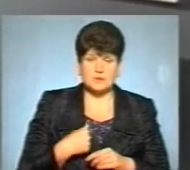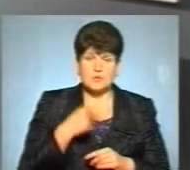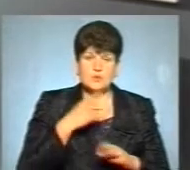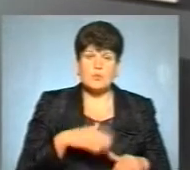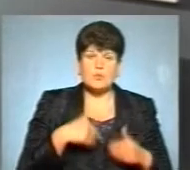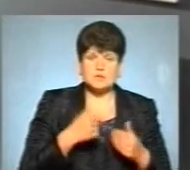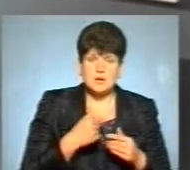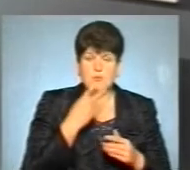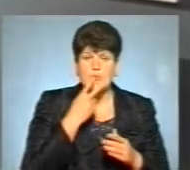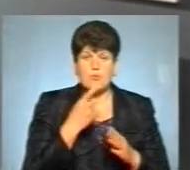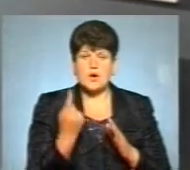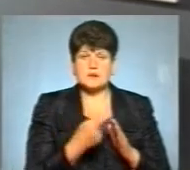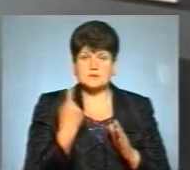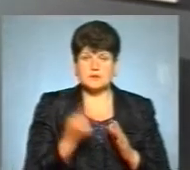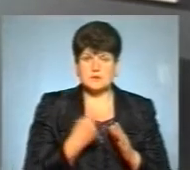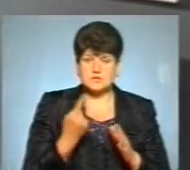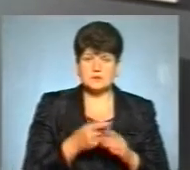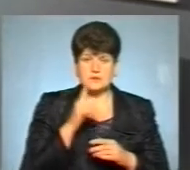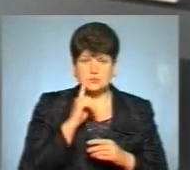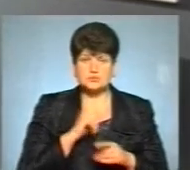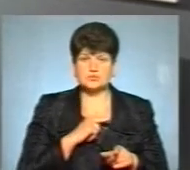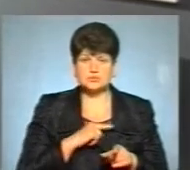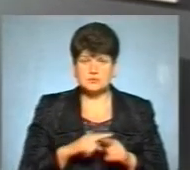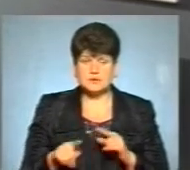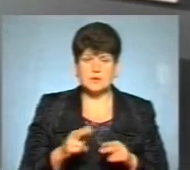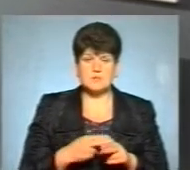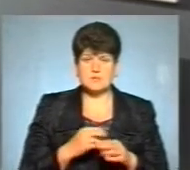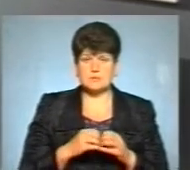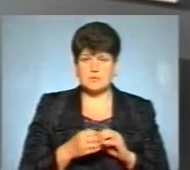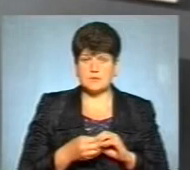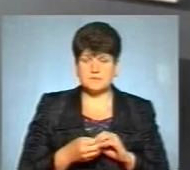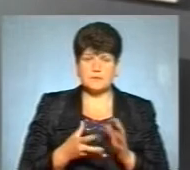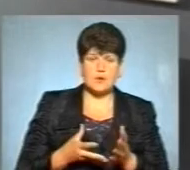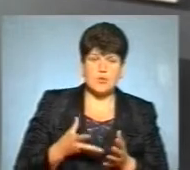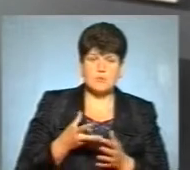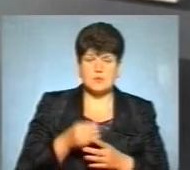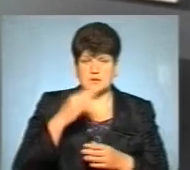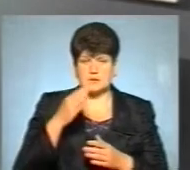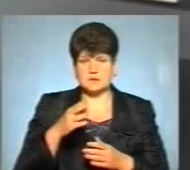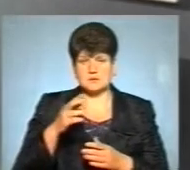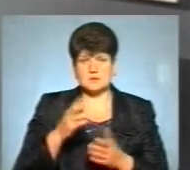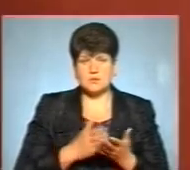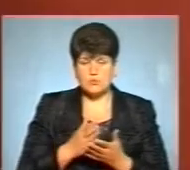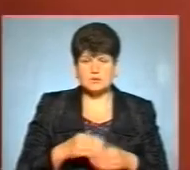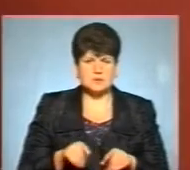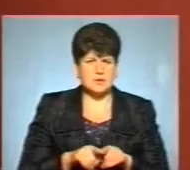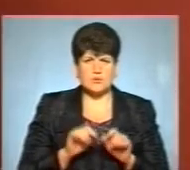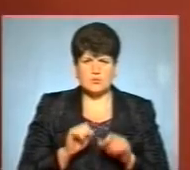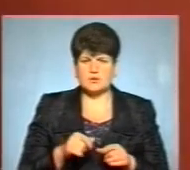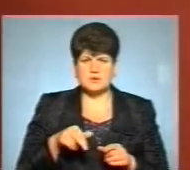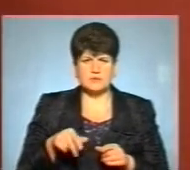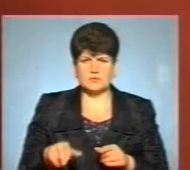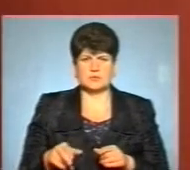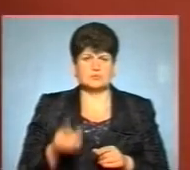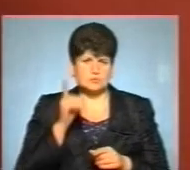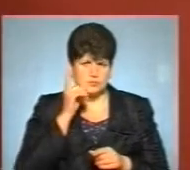показники лічильників через інтернет. Так зручно, швидко і без проблем. Оплата за комунальні послуги також можна, не виходячи з мобільного телефону,